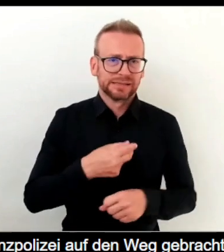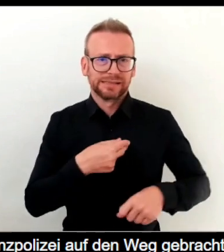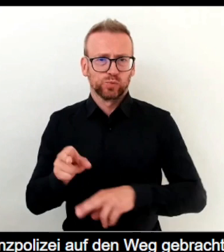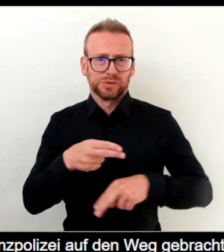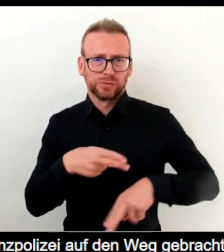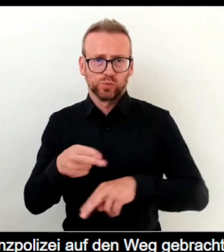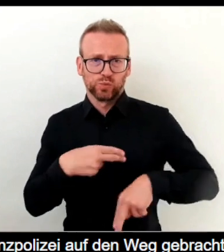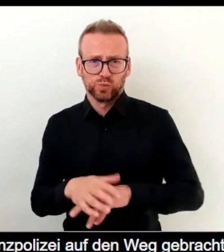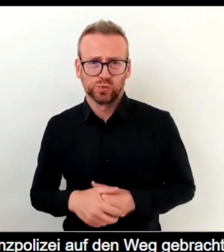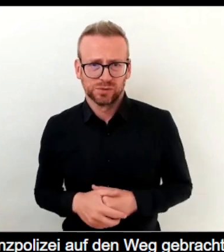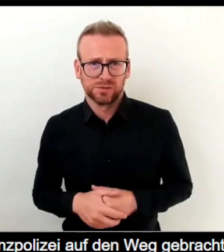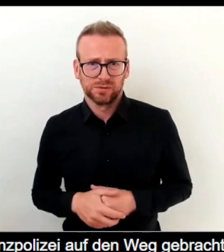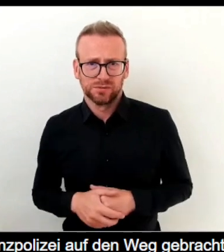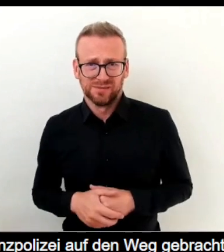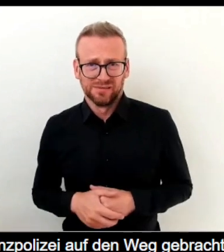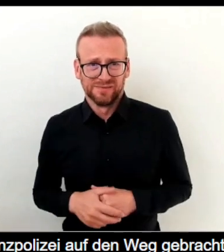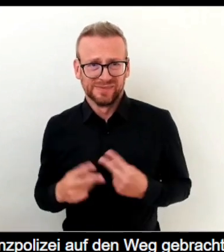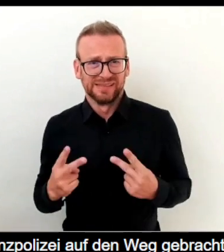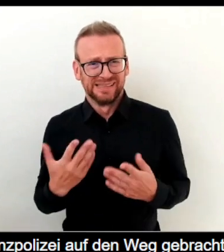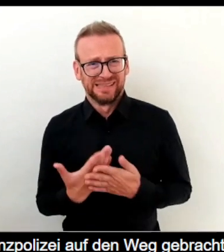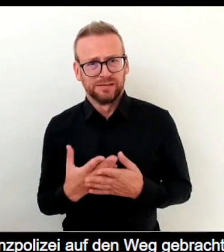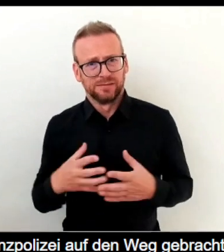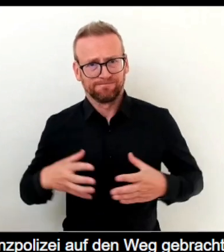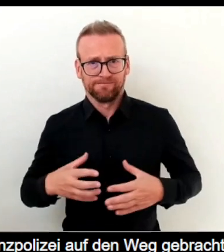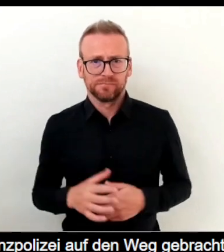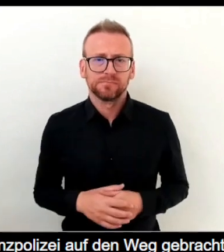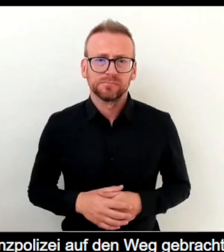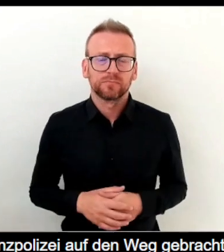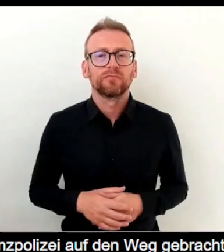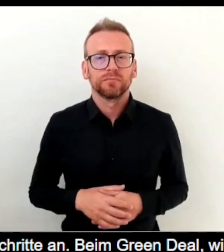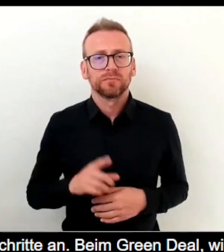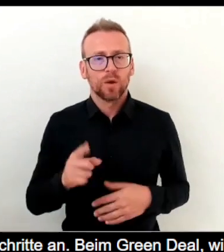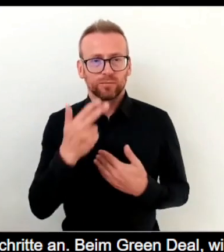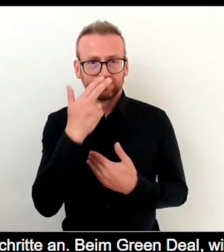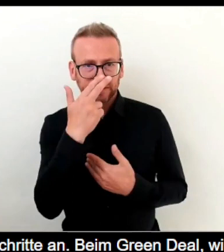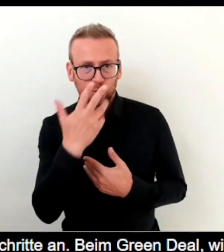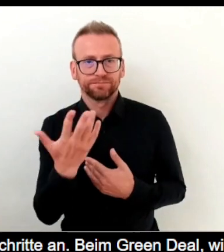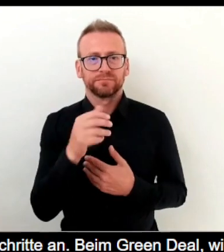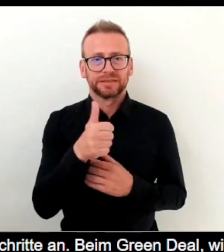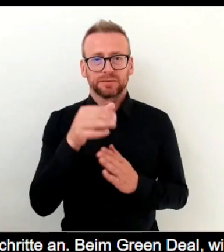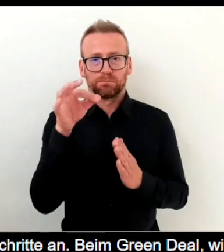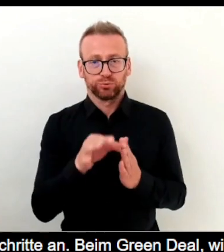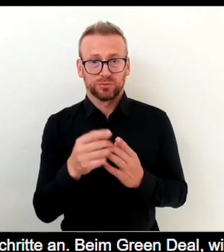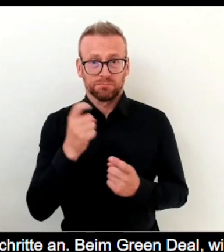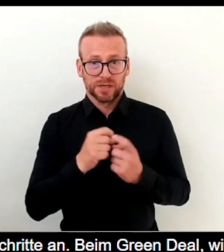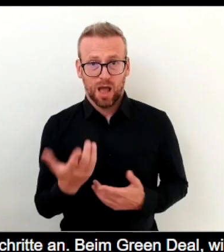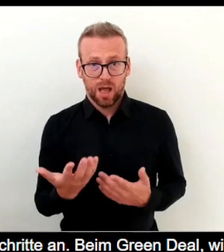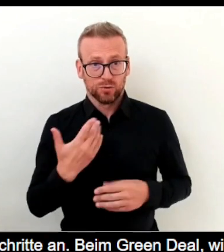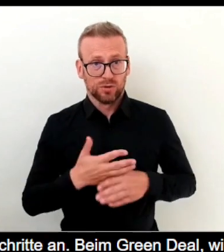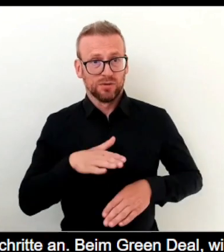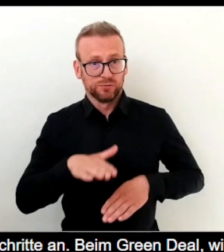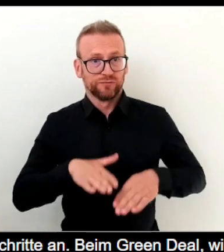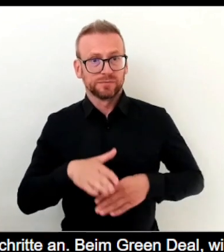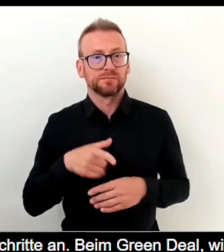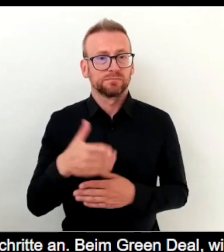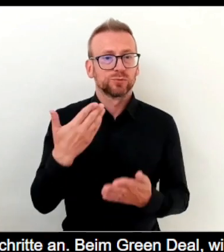Stärkung der Innovationsfähigkeit. Und Lieferketten noch einmal so zu bearbeiten, dass es für Mittelständler passgenau ist. Wir haben gehört, dass